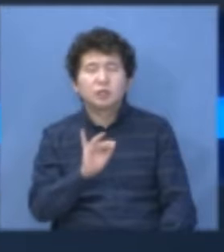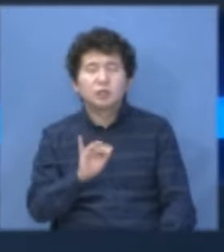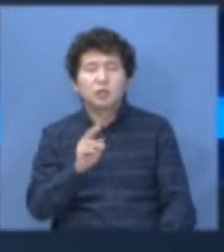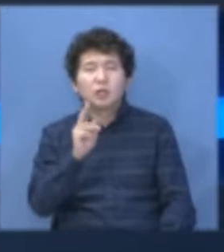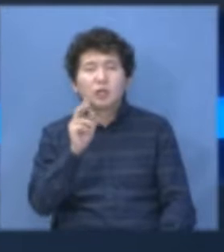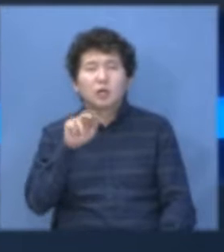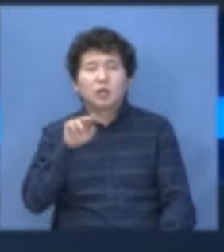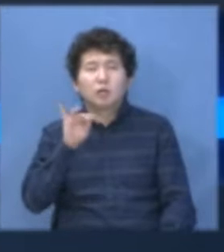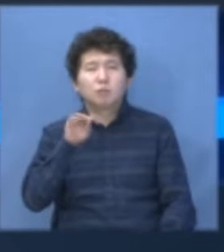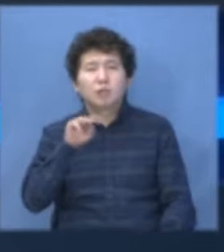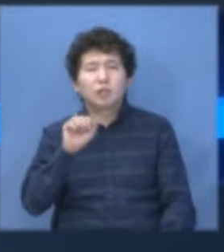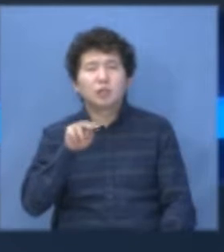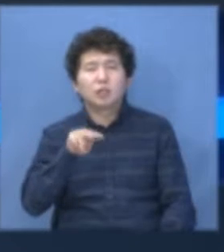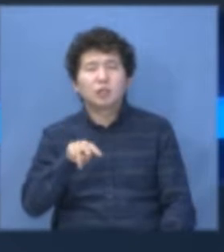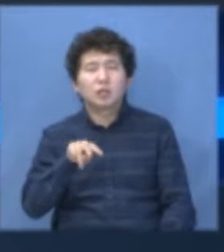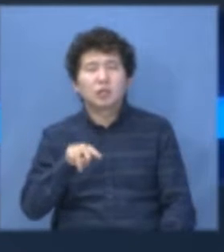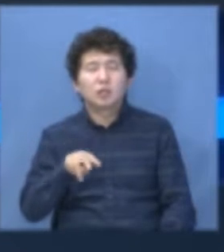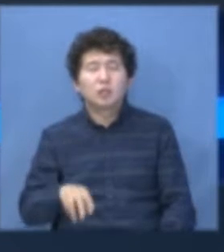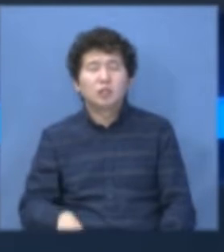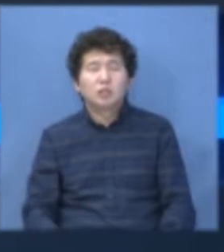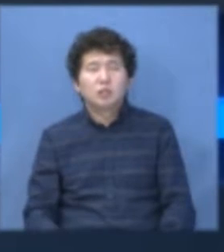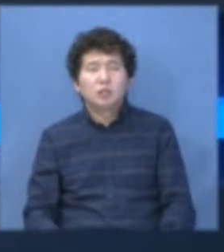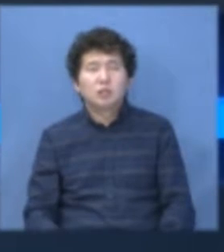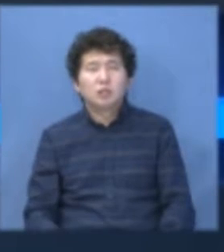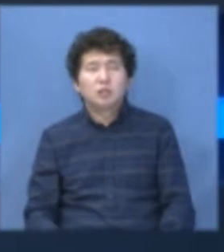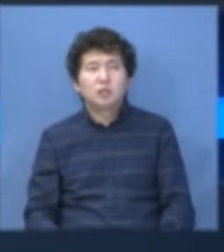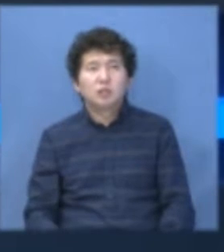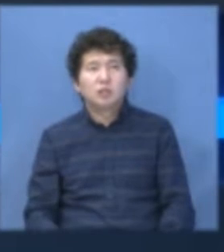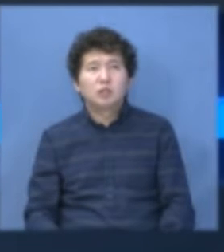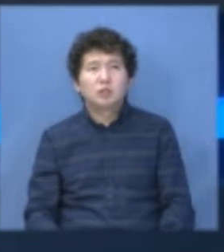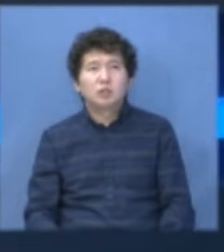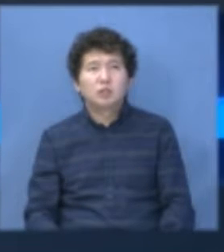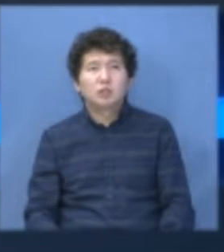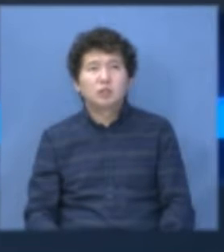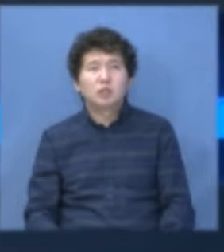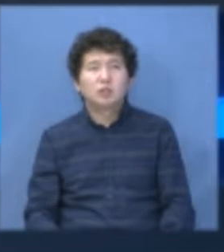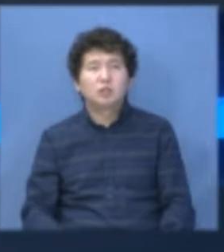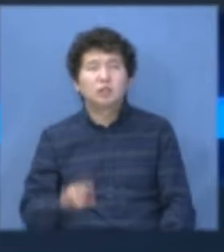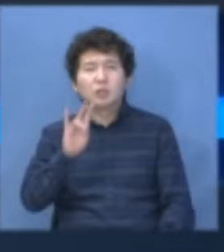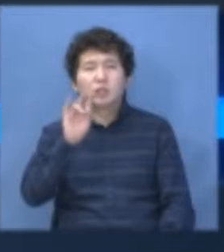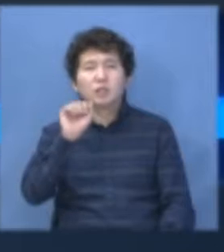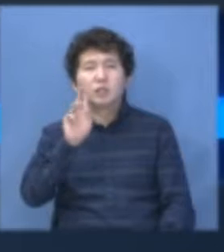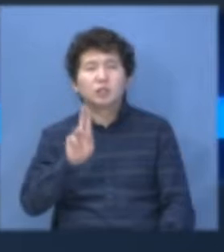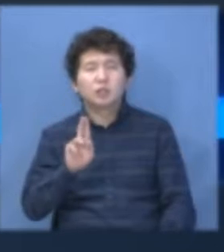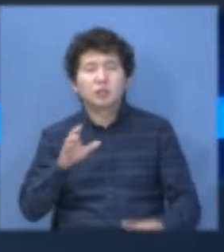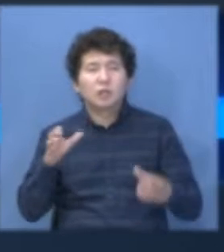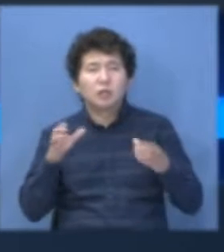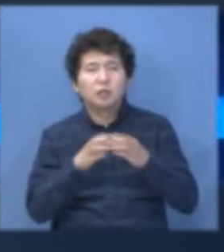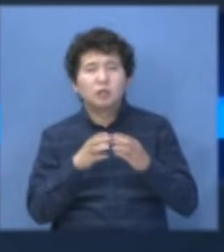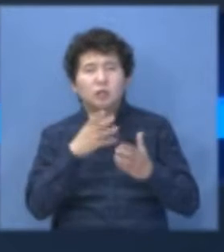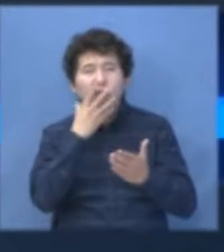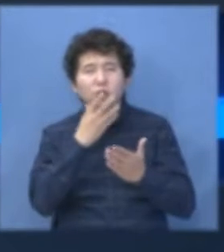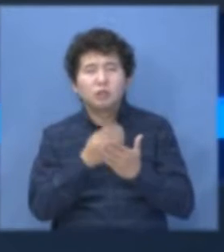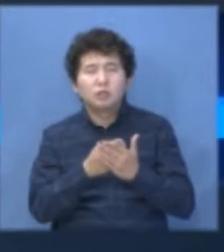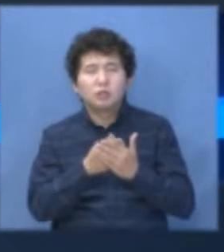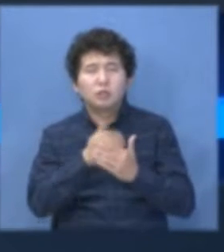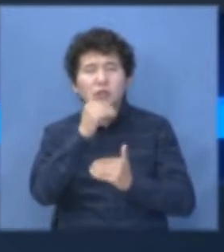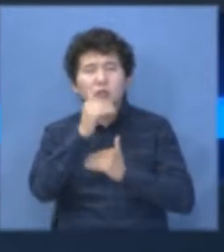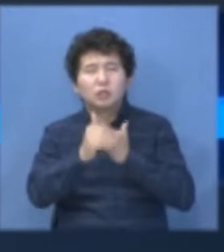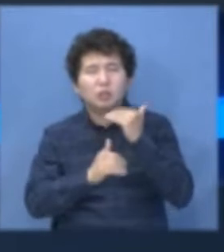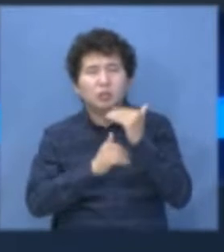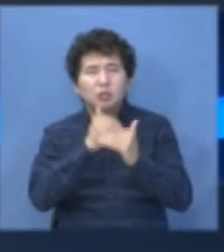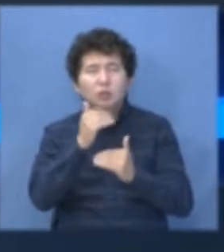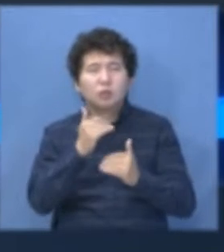капиталды көбейтудің жаңа қаржылық құралы. Ал құйылған ақшаны ұлттық компаниялар өзінің әрі қарай дамуына, қызметін